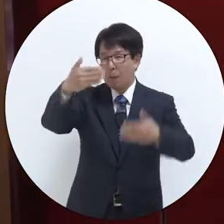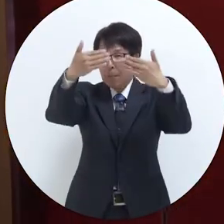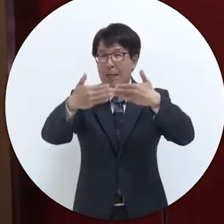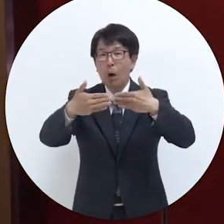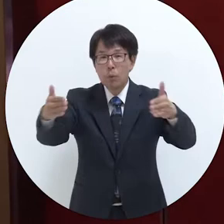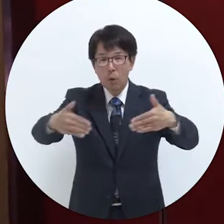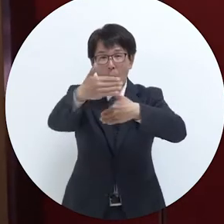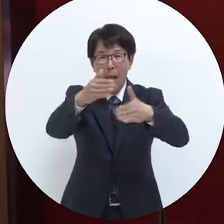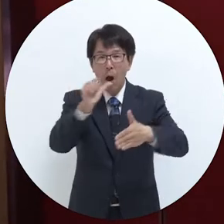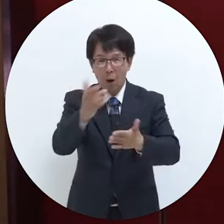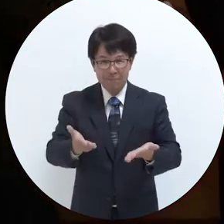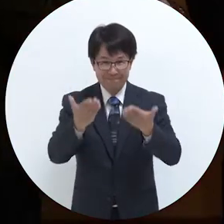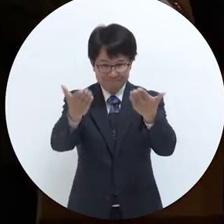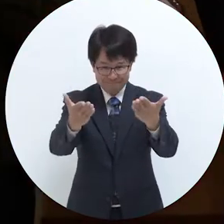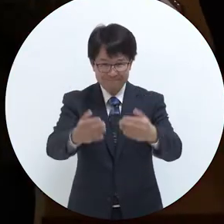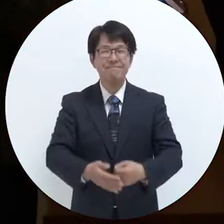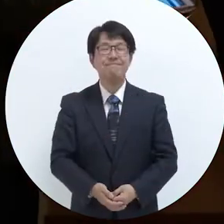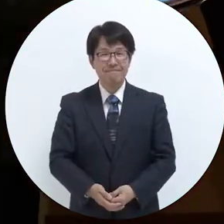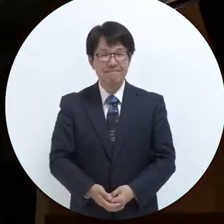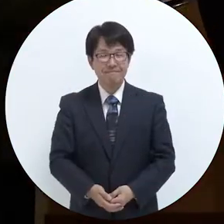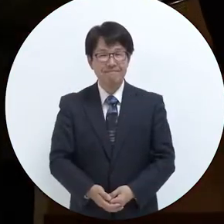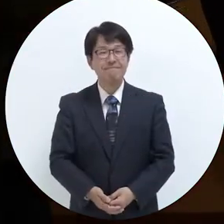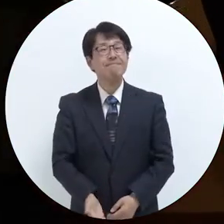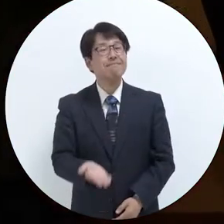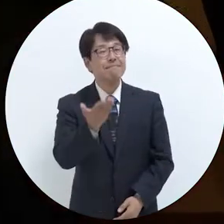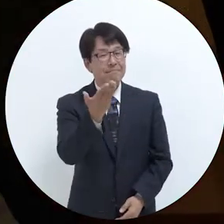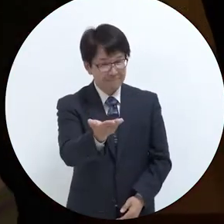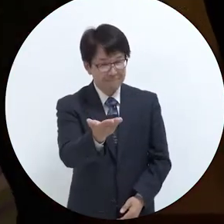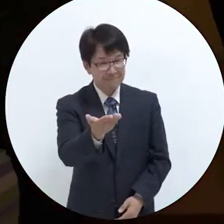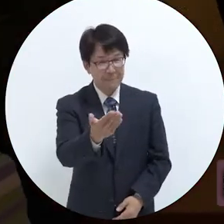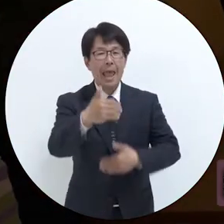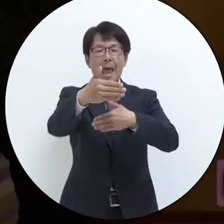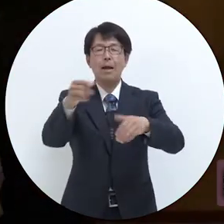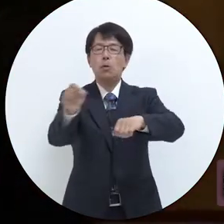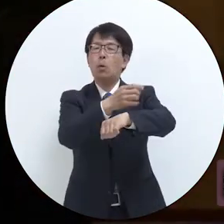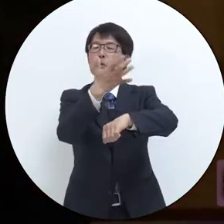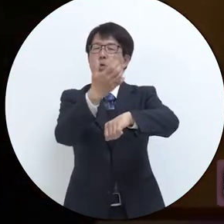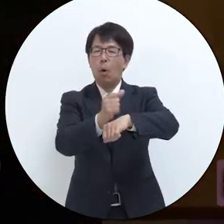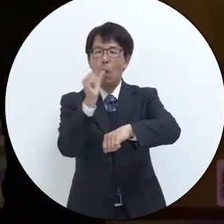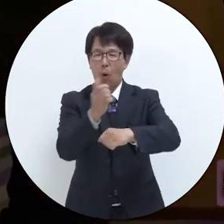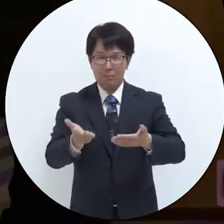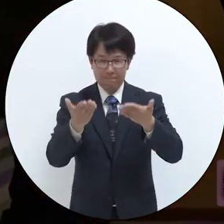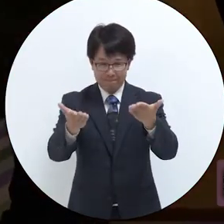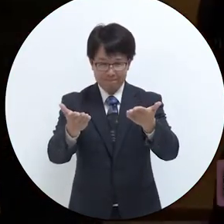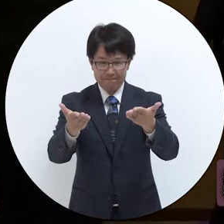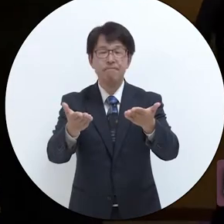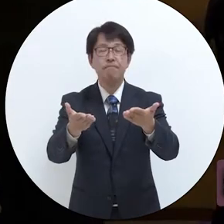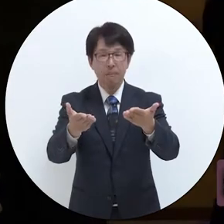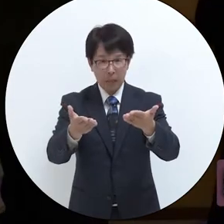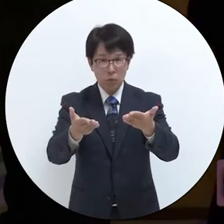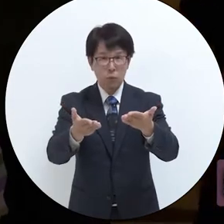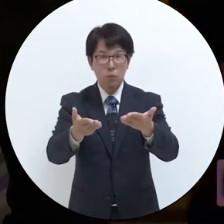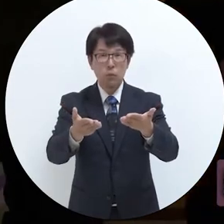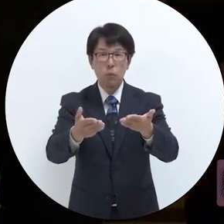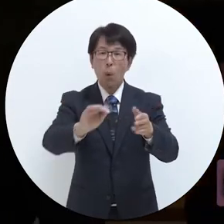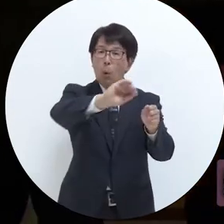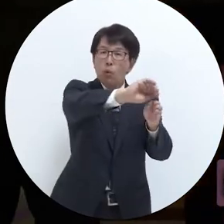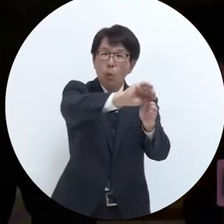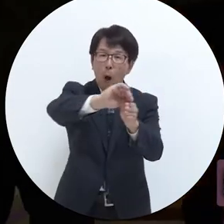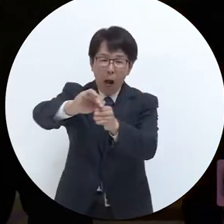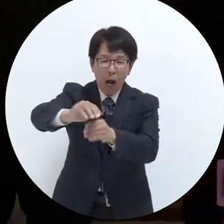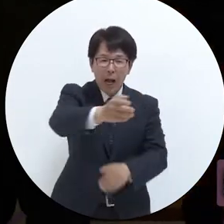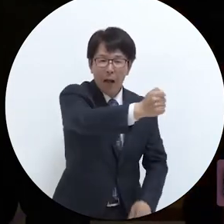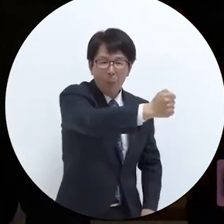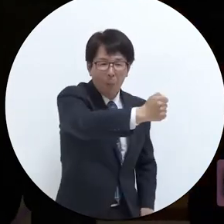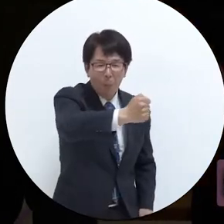屋をご紹介いたします。 こちらのお部屋の特徴をご説明いたします。 まず、ドアが、こんな感じで引き戸